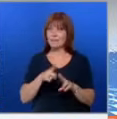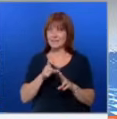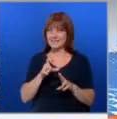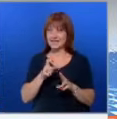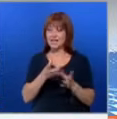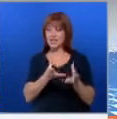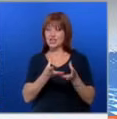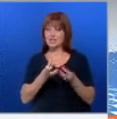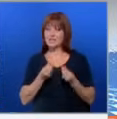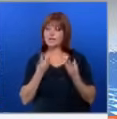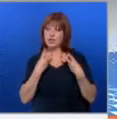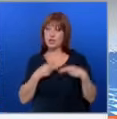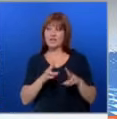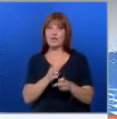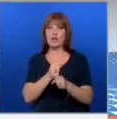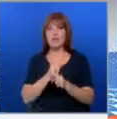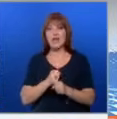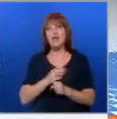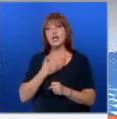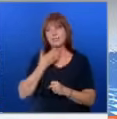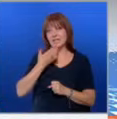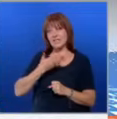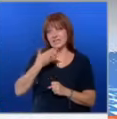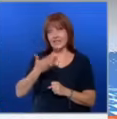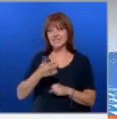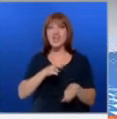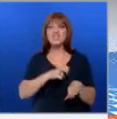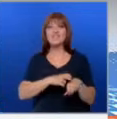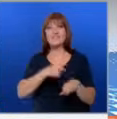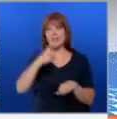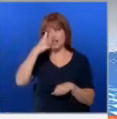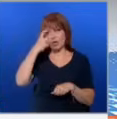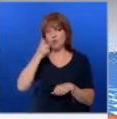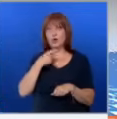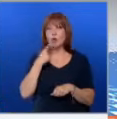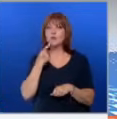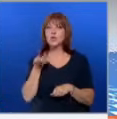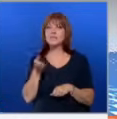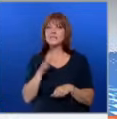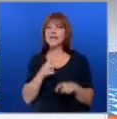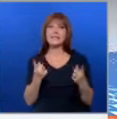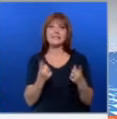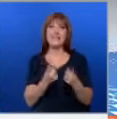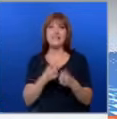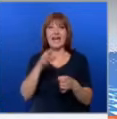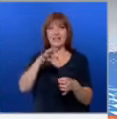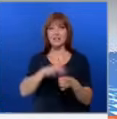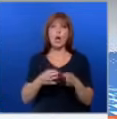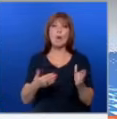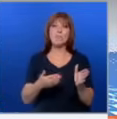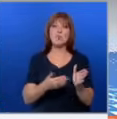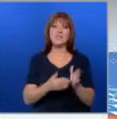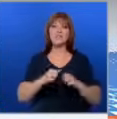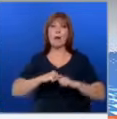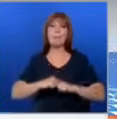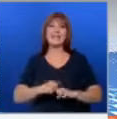мандата. Веднага имаше изказване на председателя Джевдет Чакъров, който говори след срещата на гласувалите против кабинета Желязков